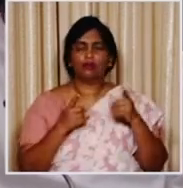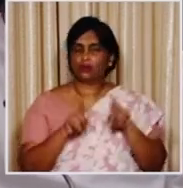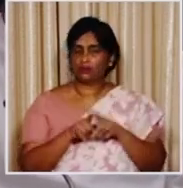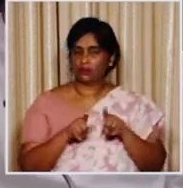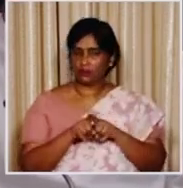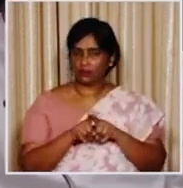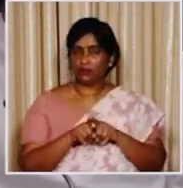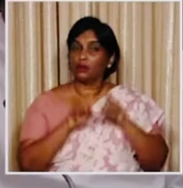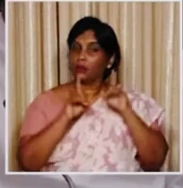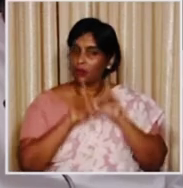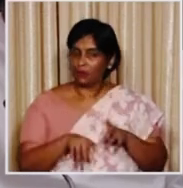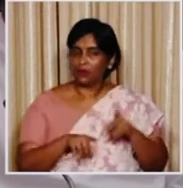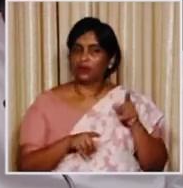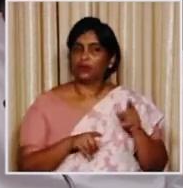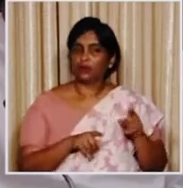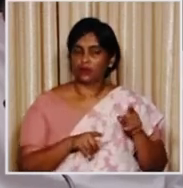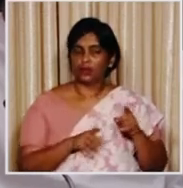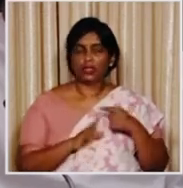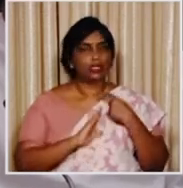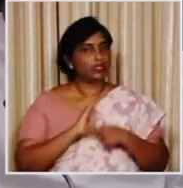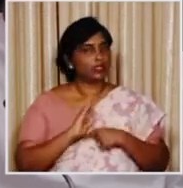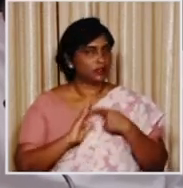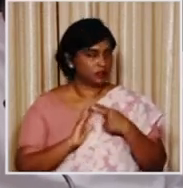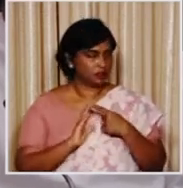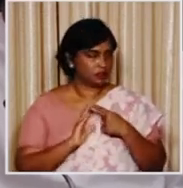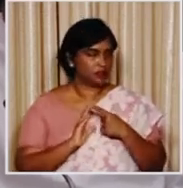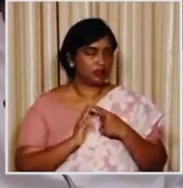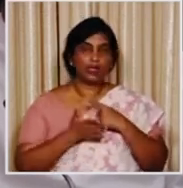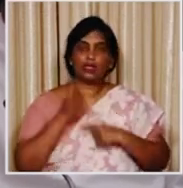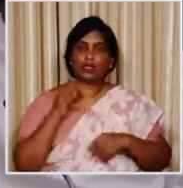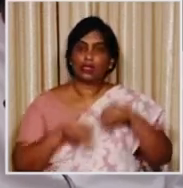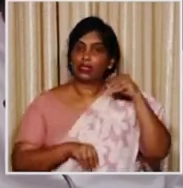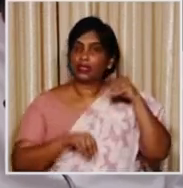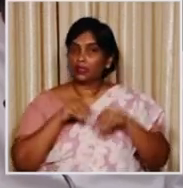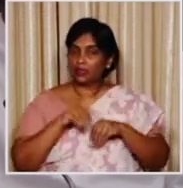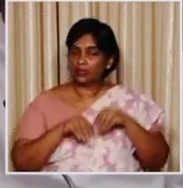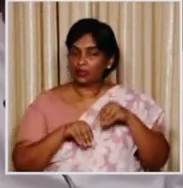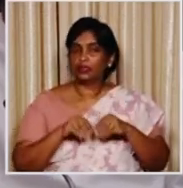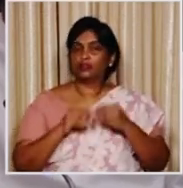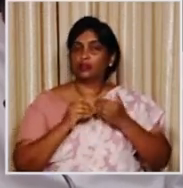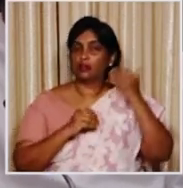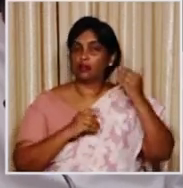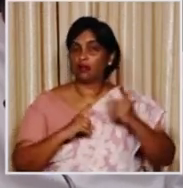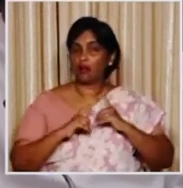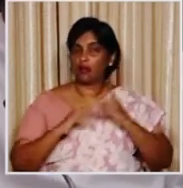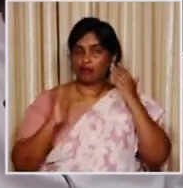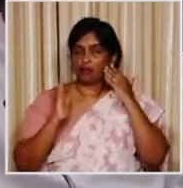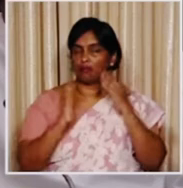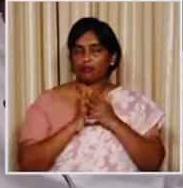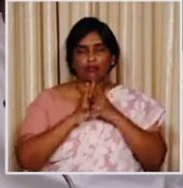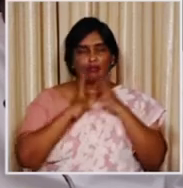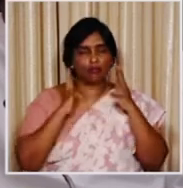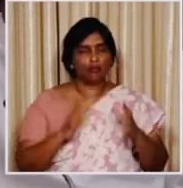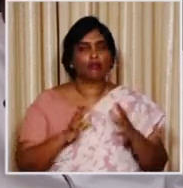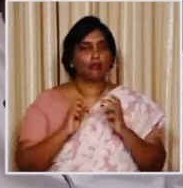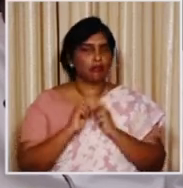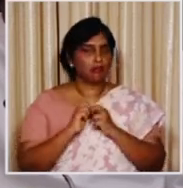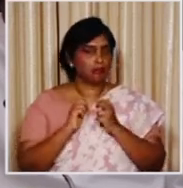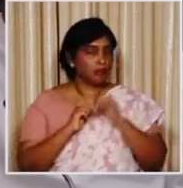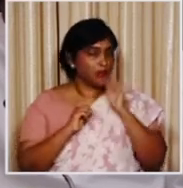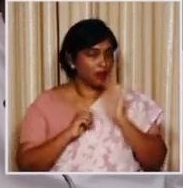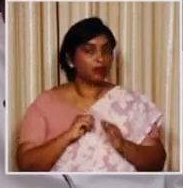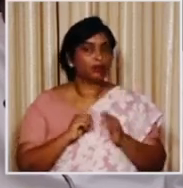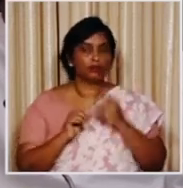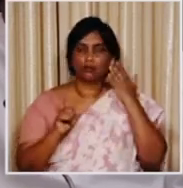අසමාර්ථතා. ඒ වගේම ශ්‍රී ලංකාවේ දේශපාලනය සහ අනාගතය කෙරෙහි බරපතල ප්‍රතිවිපාක ඇති කළ